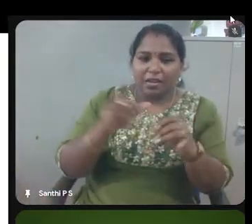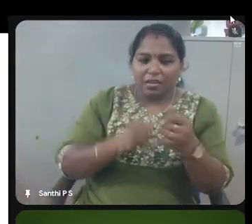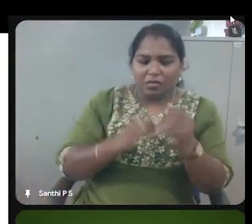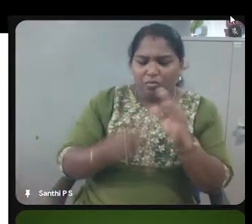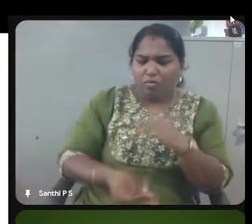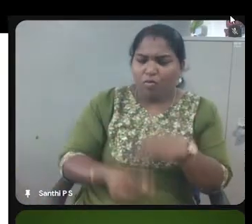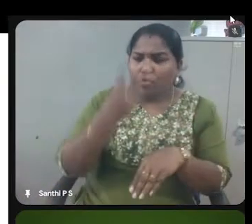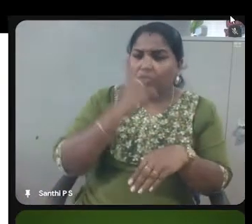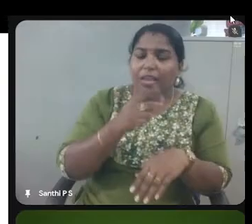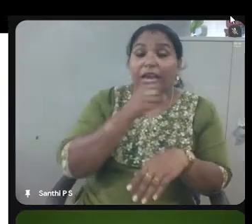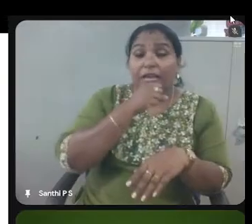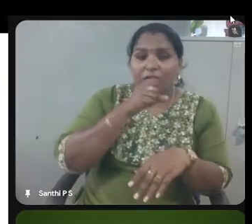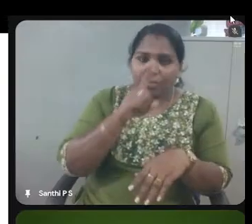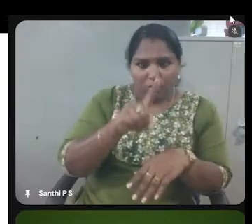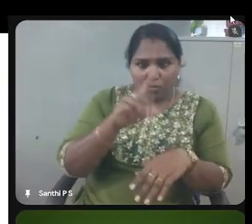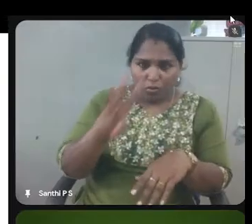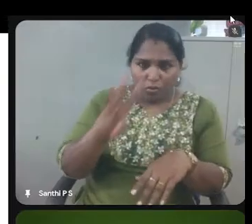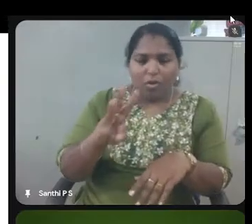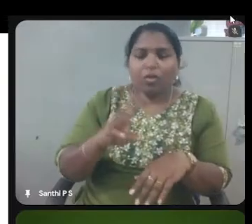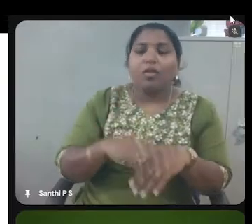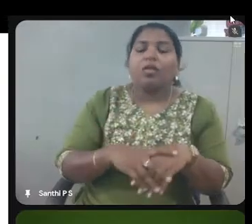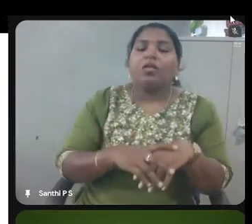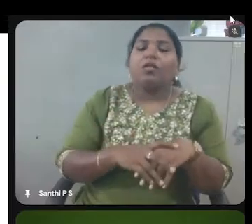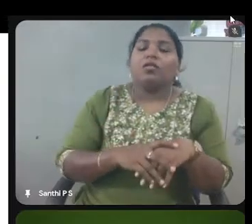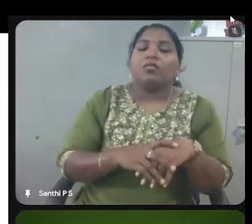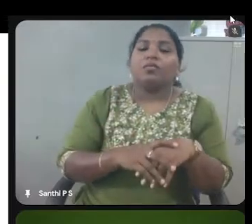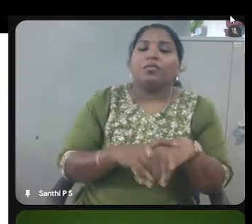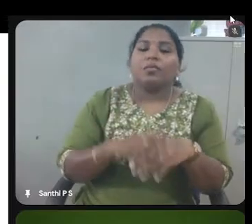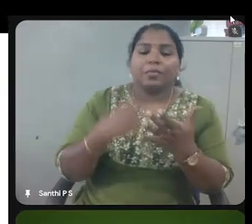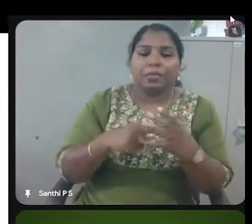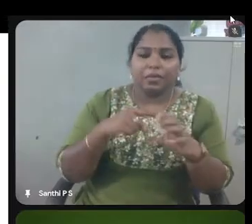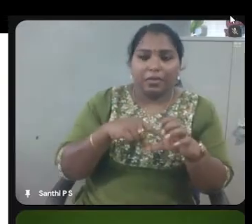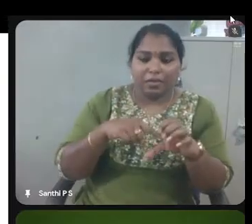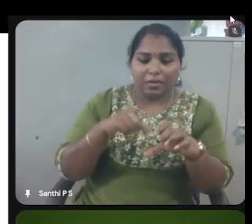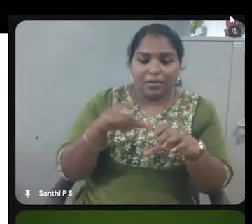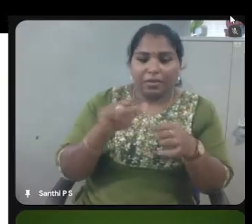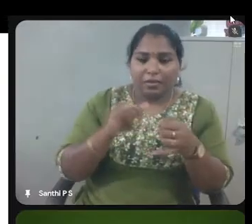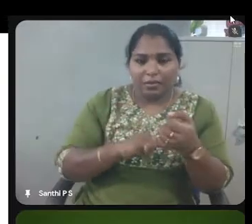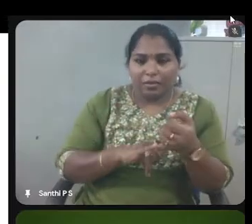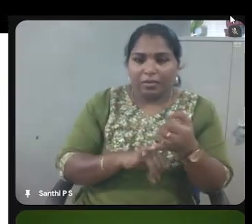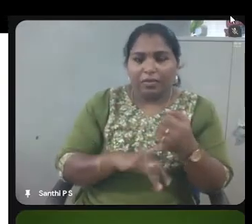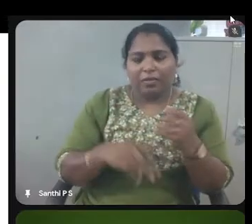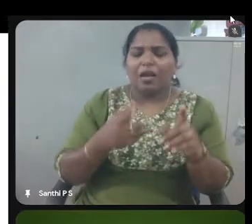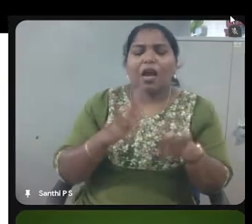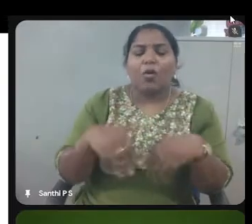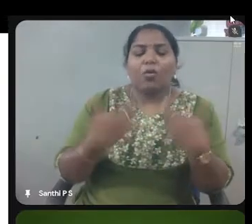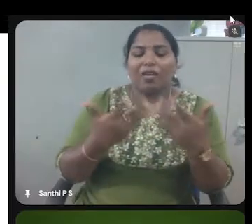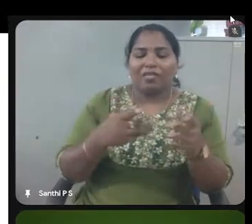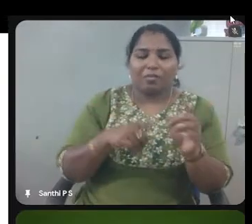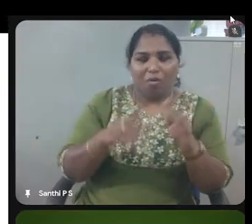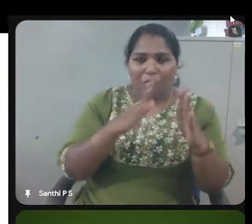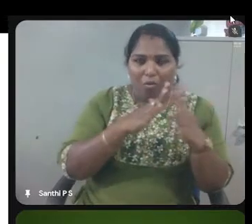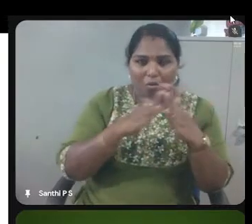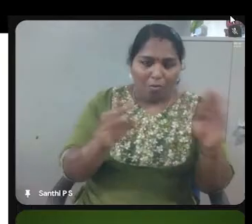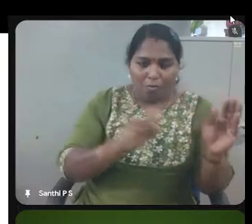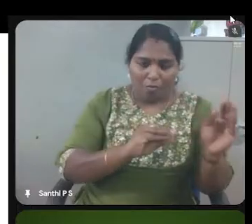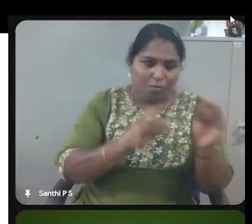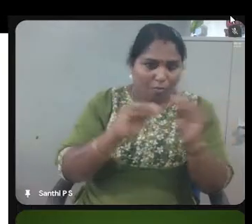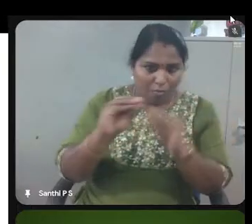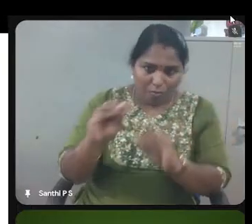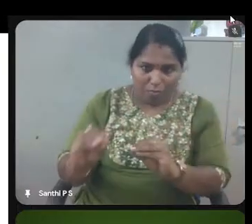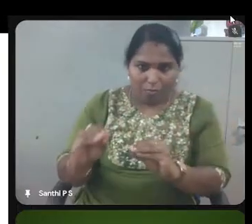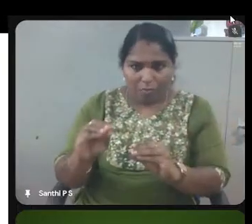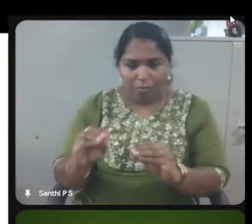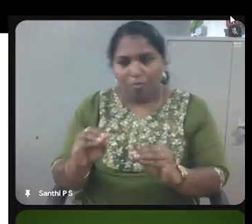13 വയസ്സ്. റീൽസ് കാണാന്ന് പറഞ്ഞാല് നമ്മൾക്ക് താമസം മാറേണ്ടി വന്നതിന് ശേഷം ഈ നെറ്റ് കണക്ഷൻ നമ്മുടെ TV എടുത്തു. നമുക്ക്